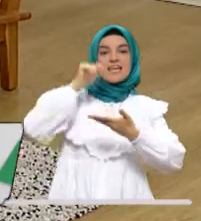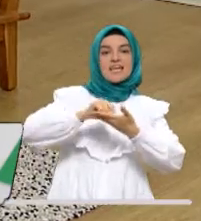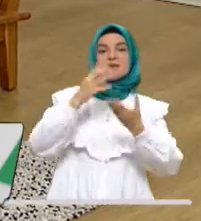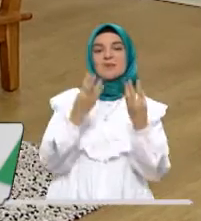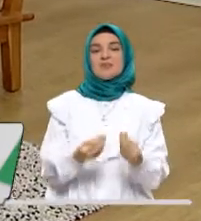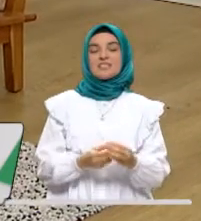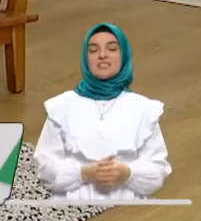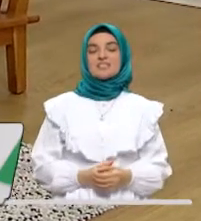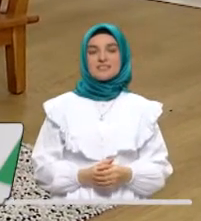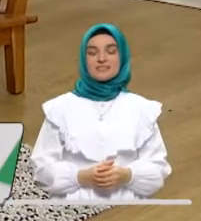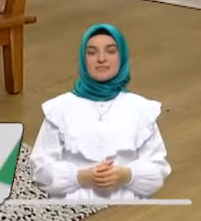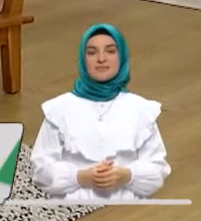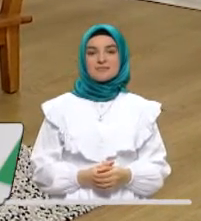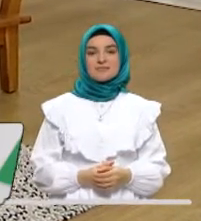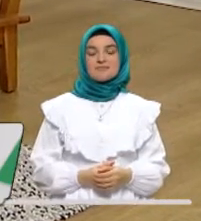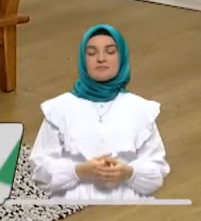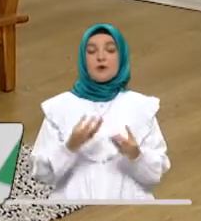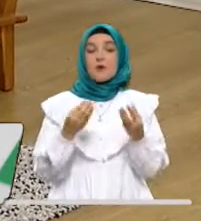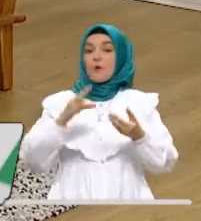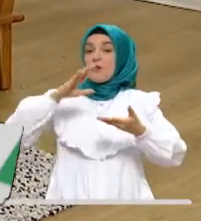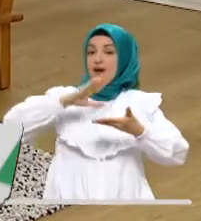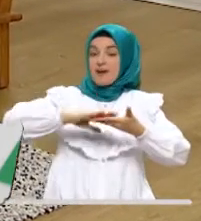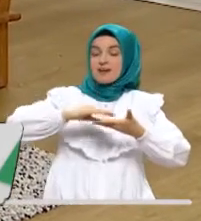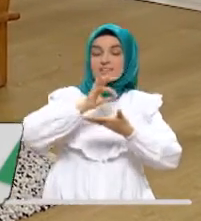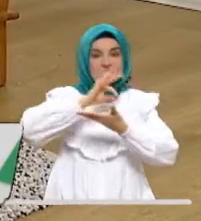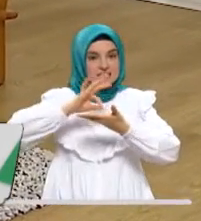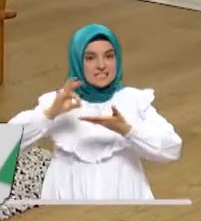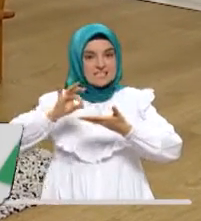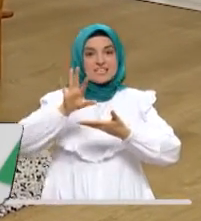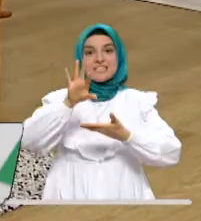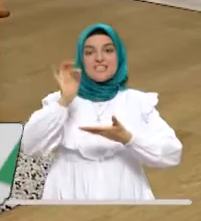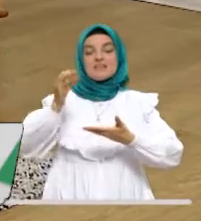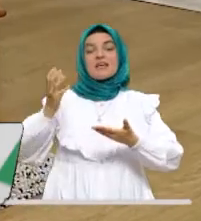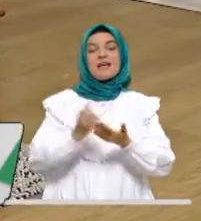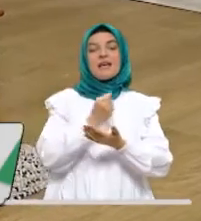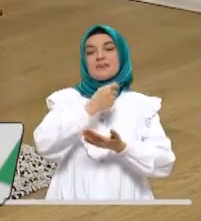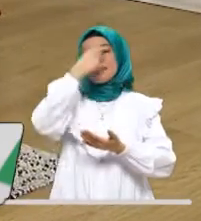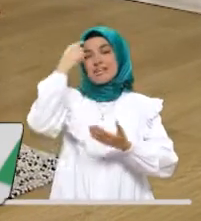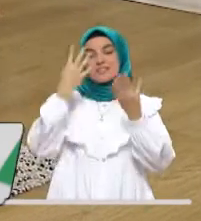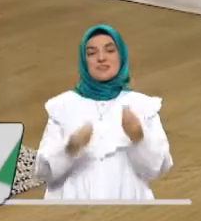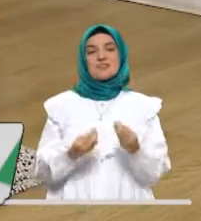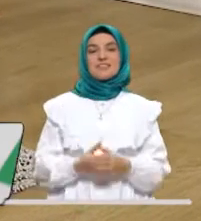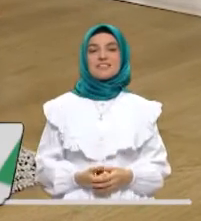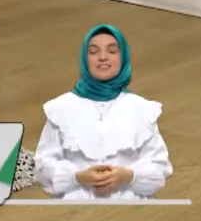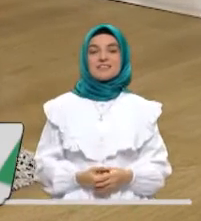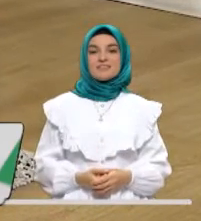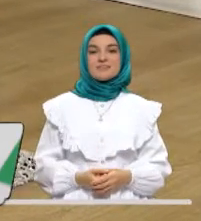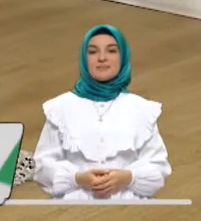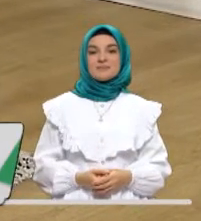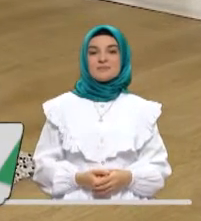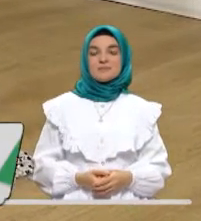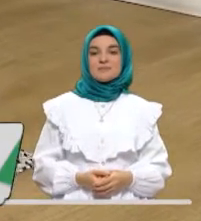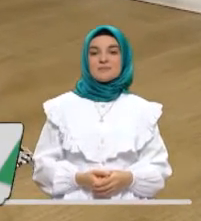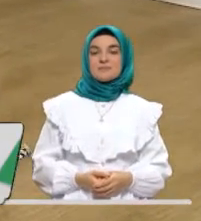etiketlemenizi rica ediyoruz. Ne kadar çok arkadaşınızı etiketlerseniz çekilişimizi kazanma şansınız da o kadar yüksek olacak efendim diyorum